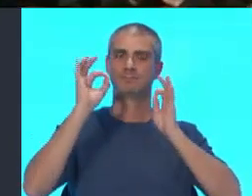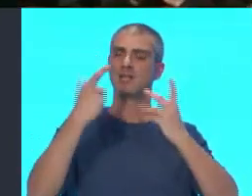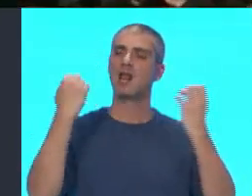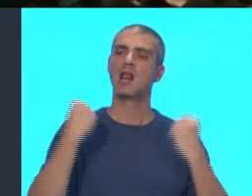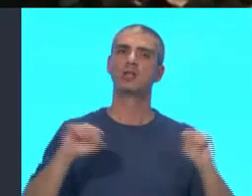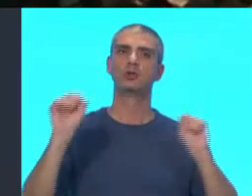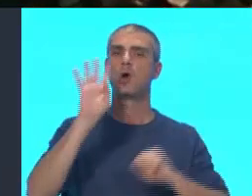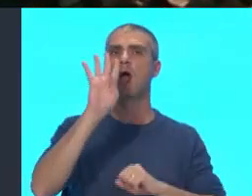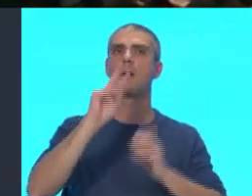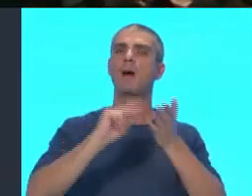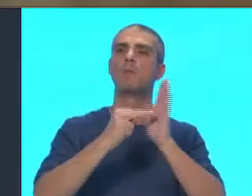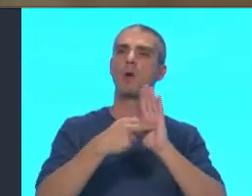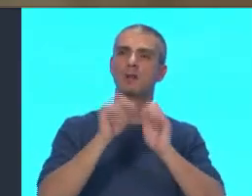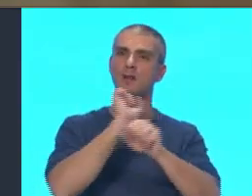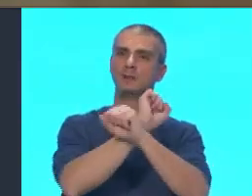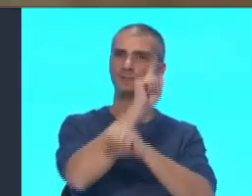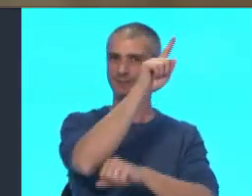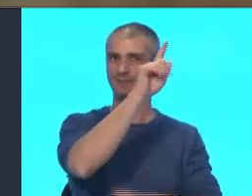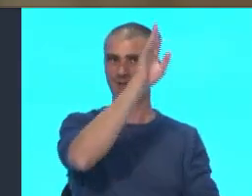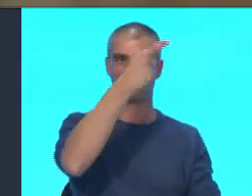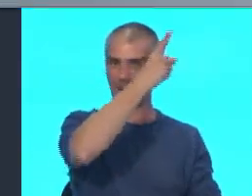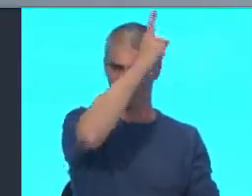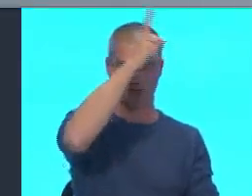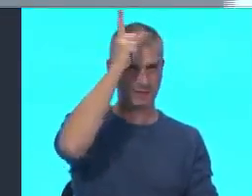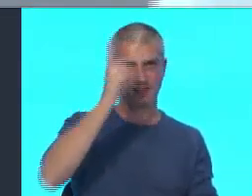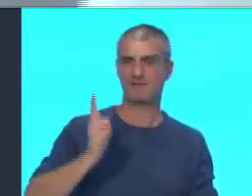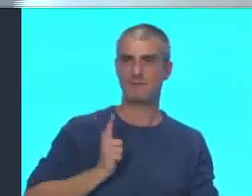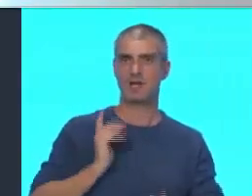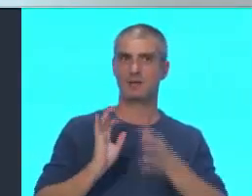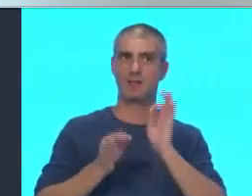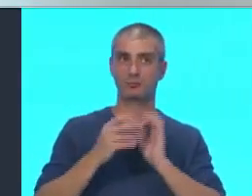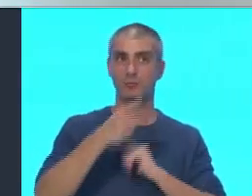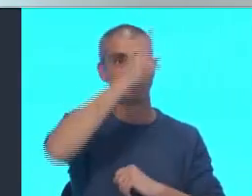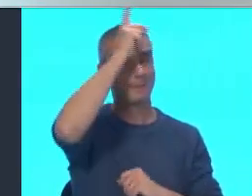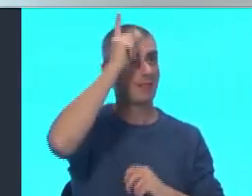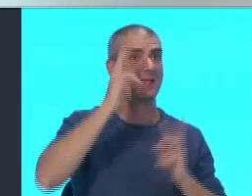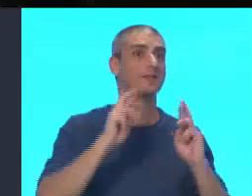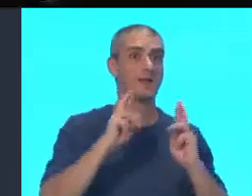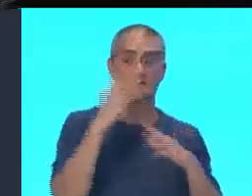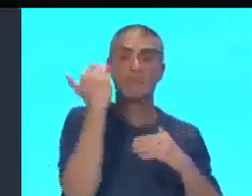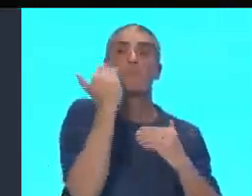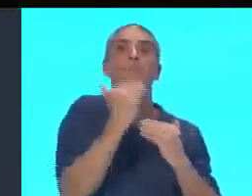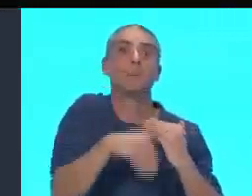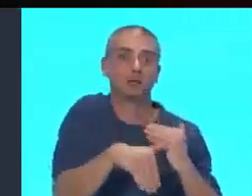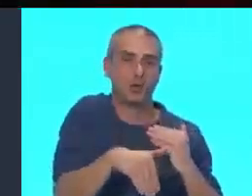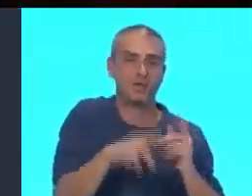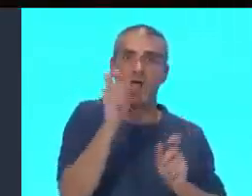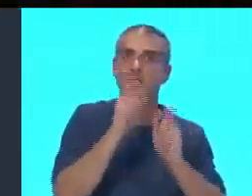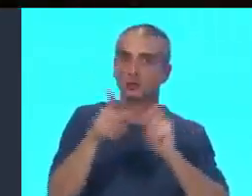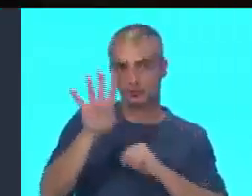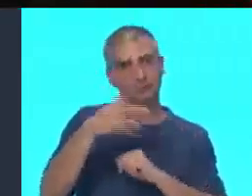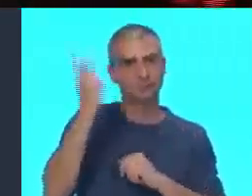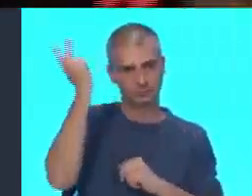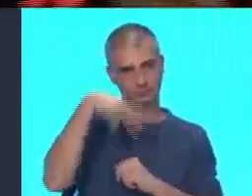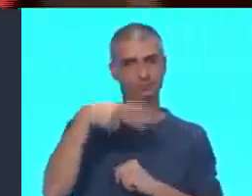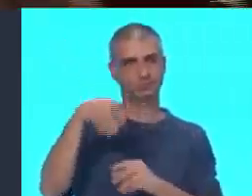ארבעת הפוליטיקאים הכלואים במדריד וממתינים למשפטם. במדריד מקווים שבסופו של דבר תושבי המחוז יתעשתו